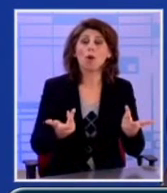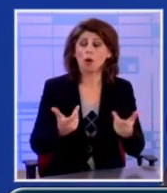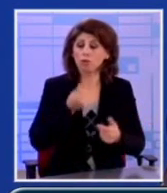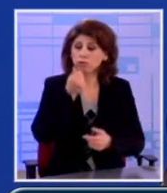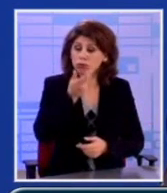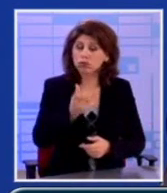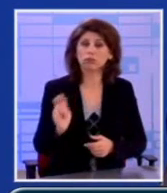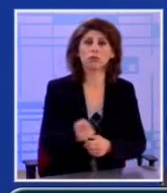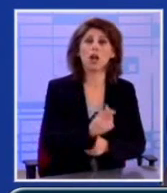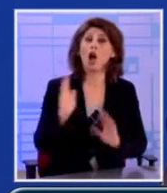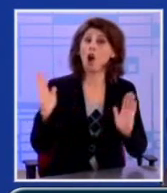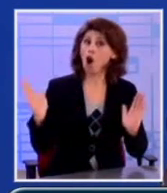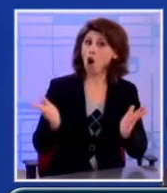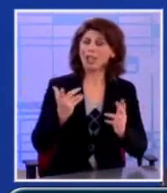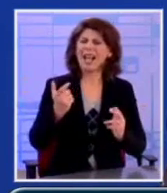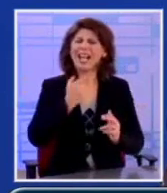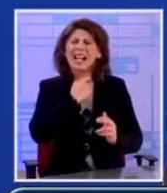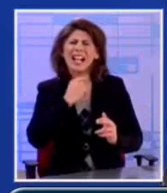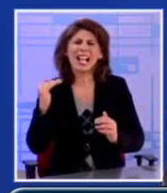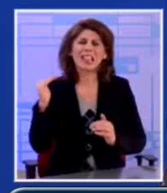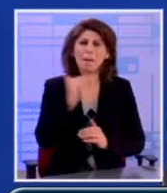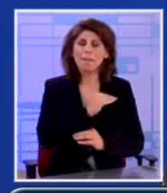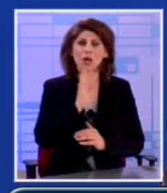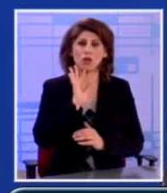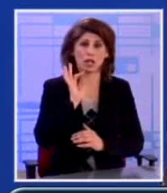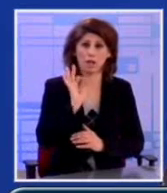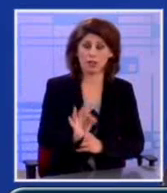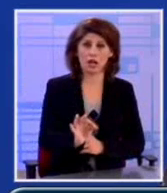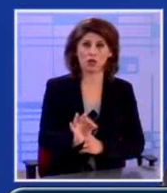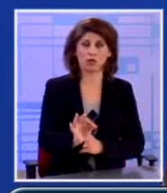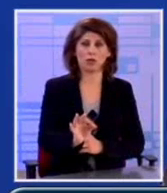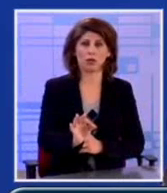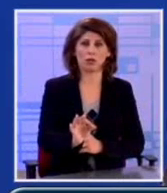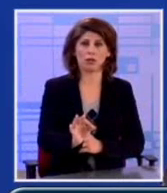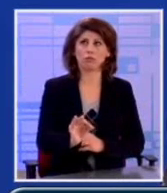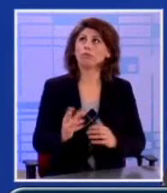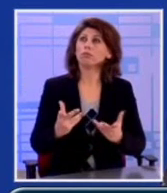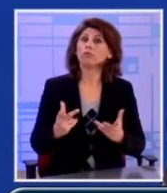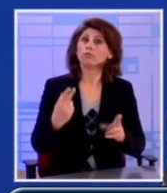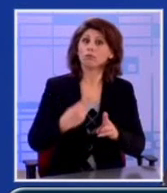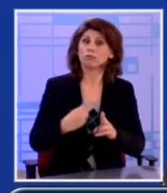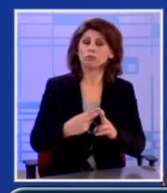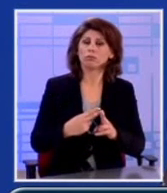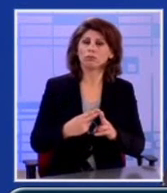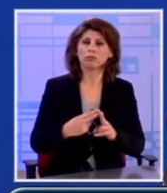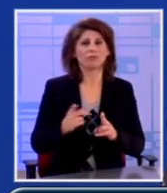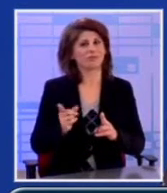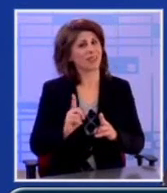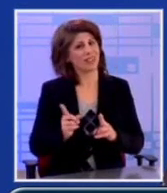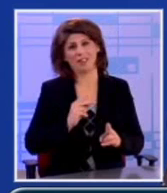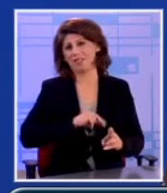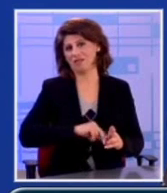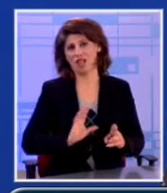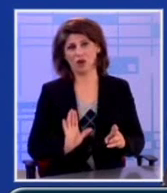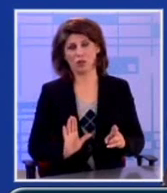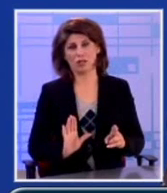δαπάνες. Όταν γίνονται με κατεπίγοντα τρόπο και φτάνουν να γίνονται ζωτικές, τότε δεν είναι και